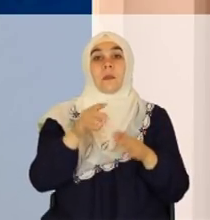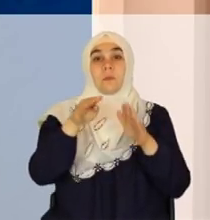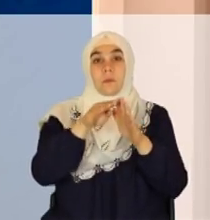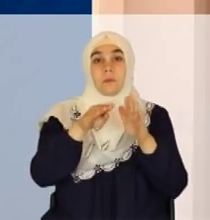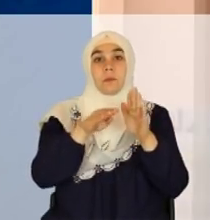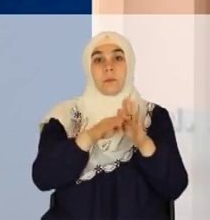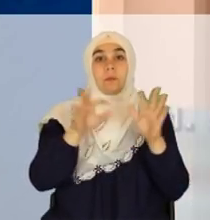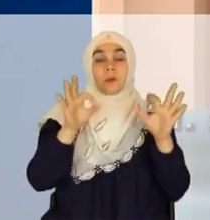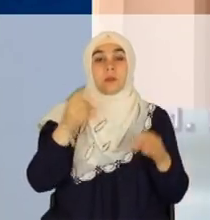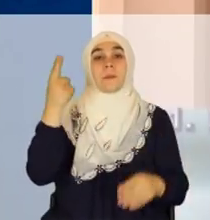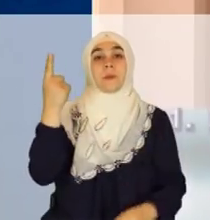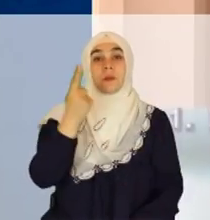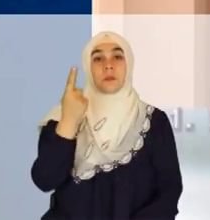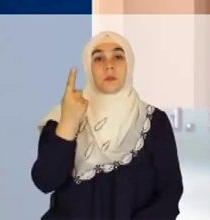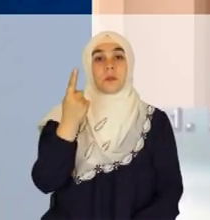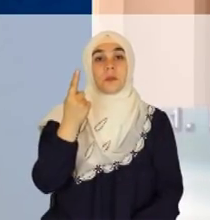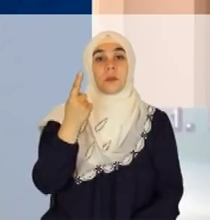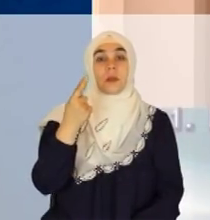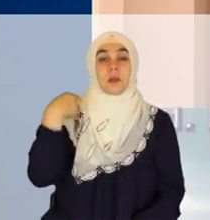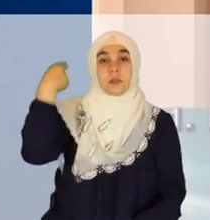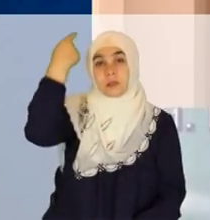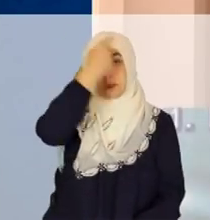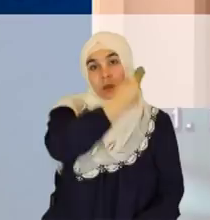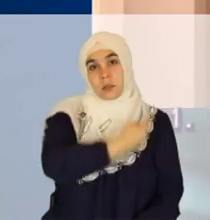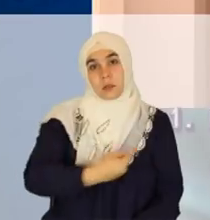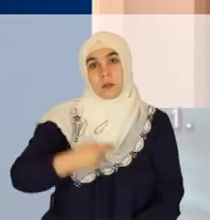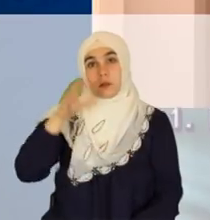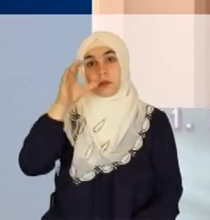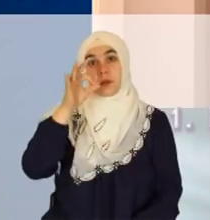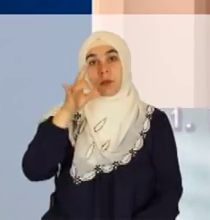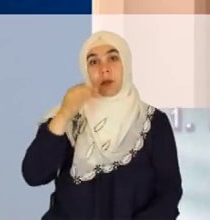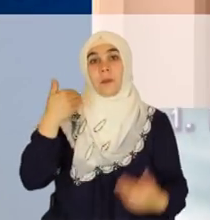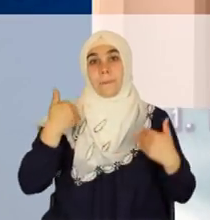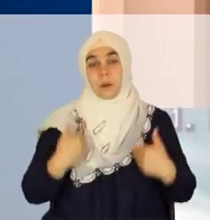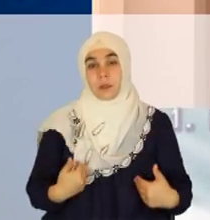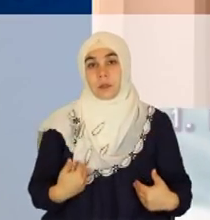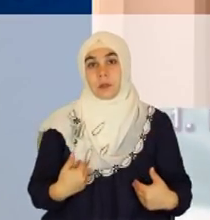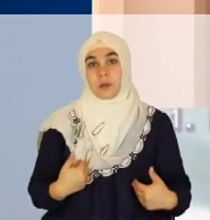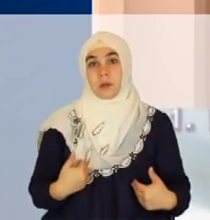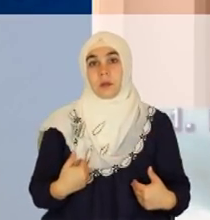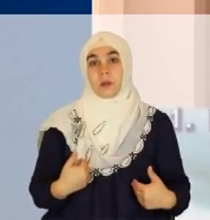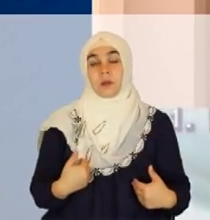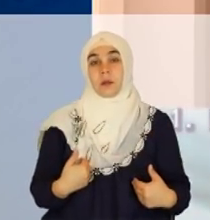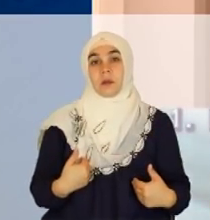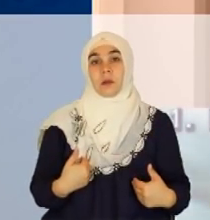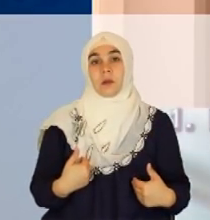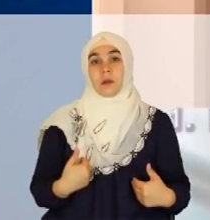değil. Birincisi, sırtını, badanni, jismni